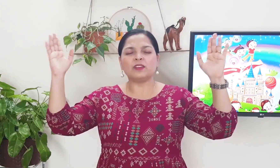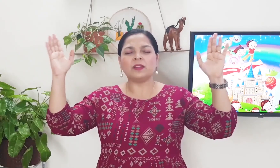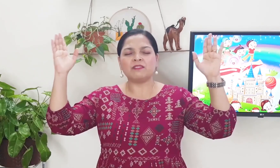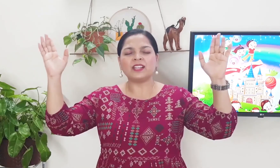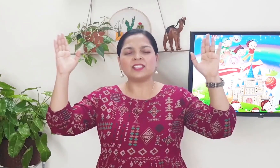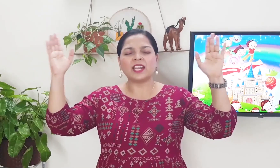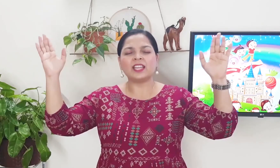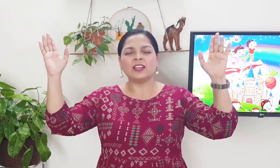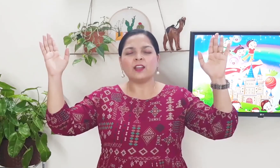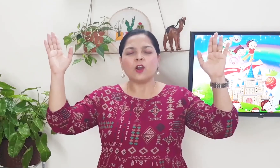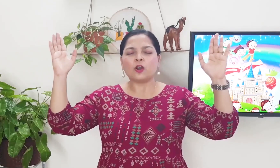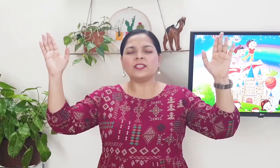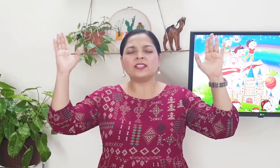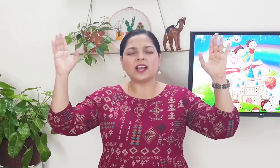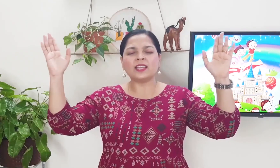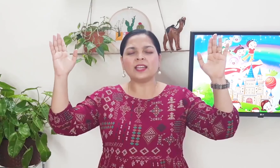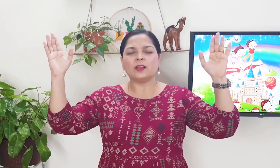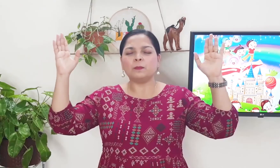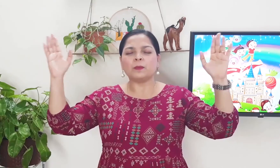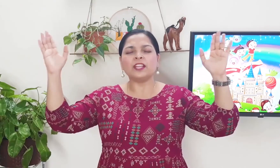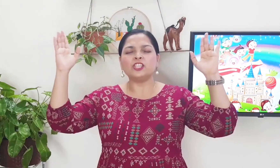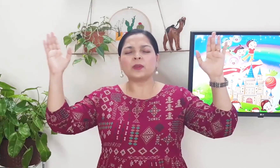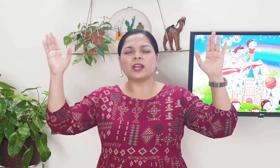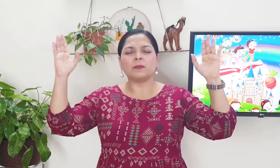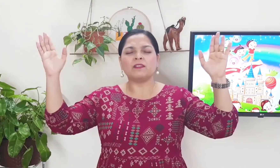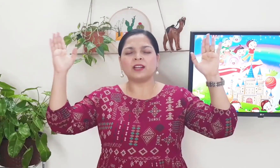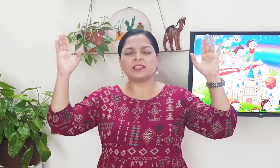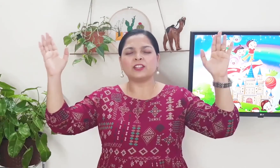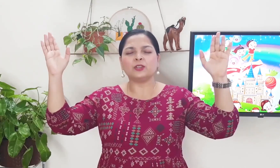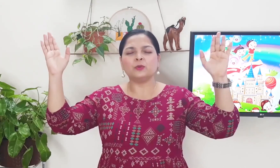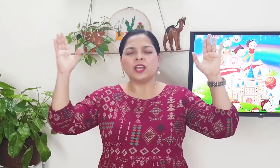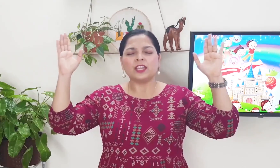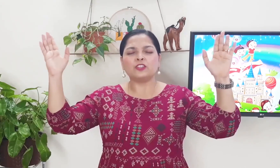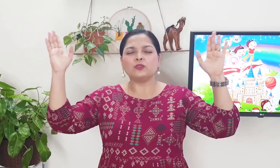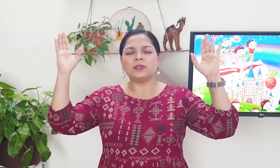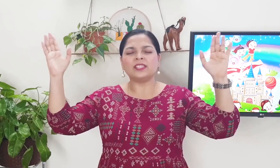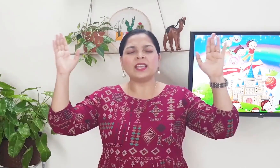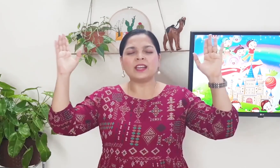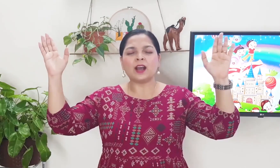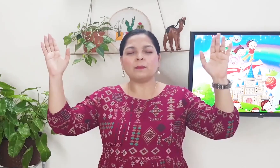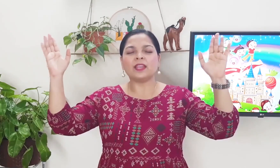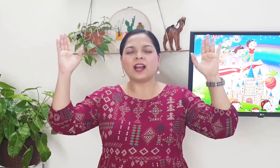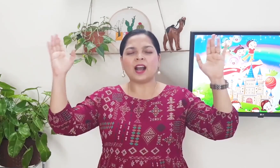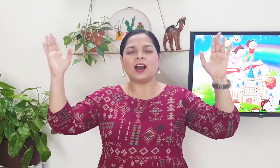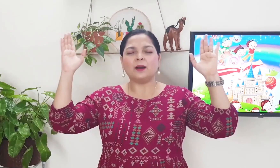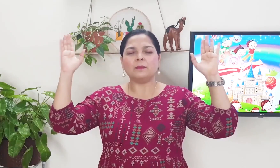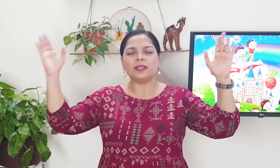मेरे जीवन में निवास करेगी और मैं सदा के लिए परमेश्वर के घर में निवास करती हूँ, यीशु मसीह के नाम